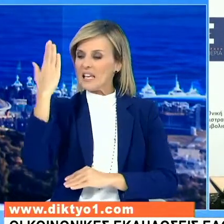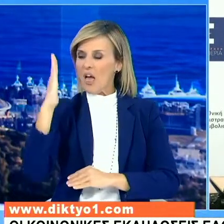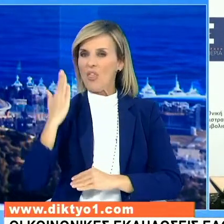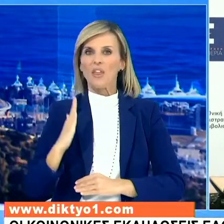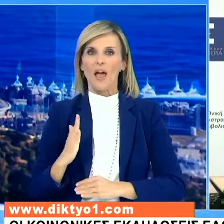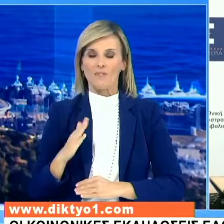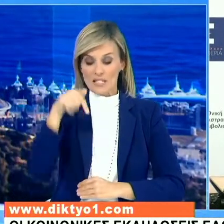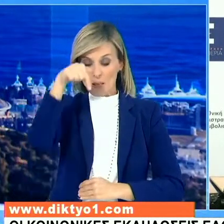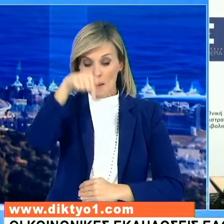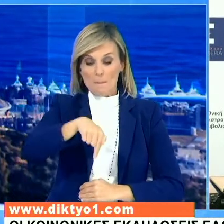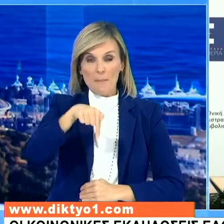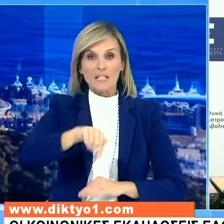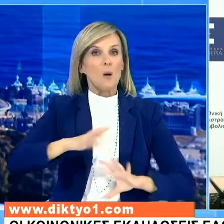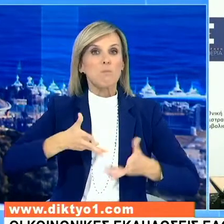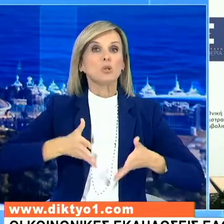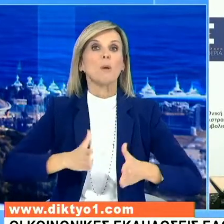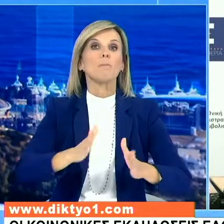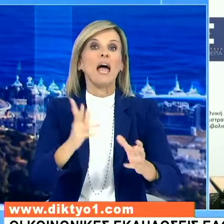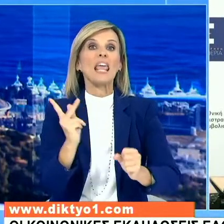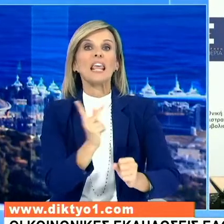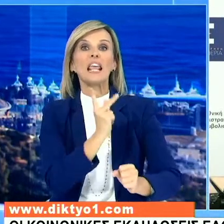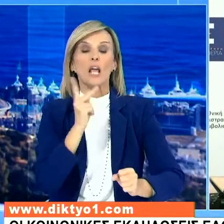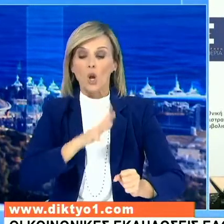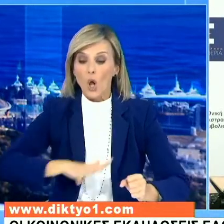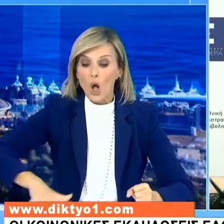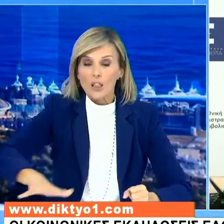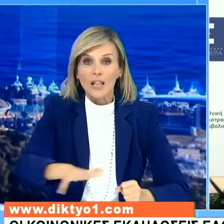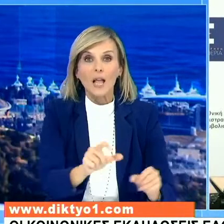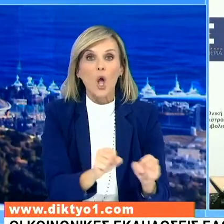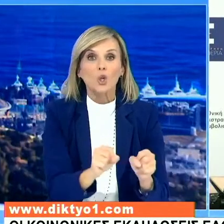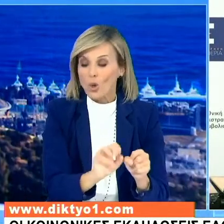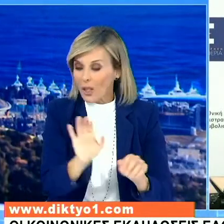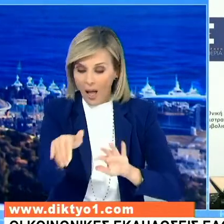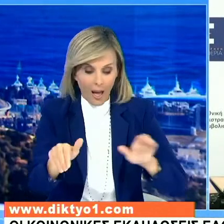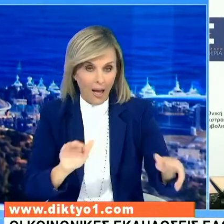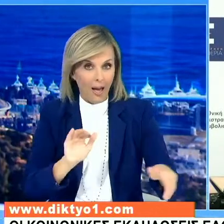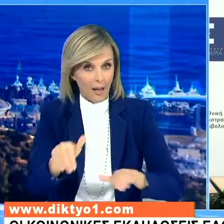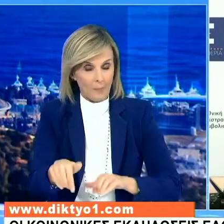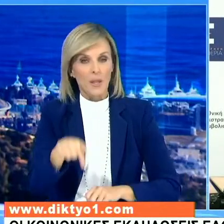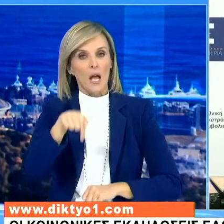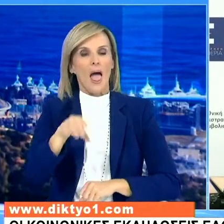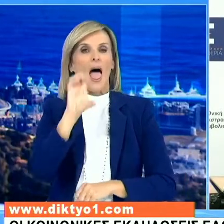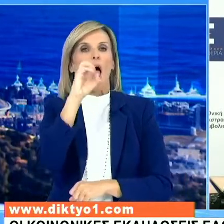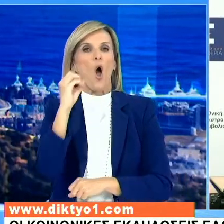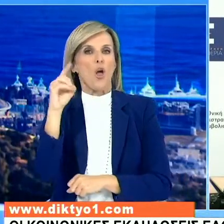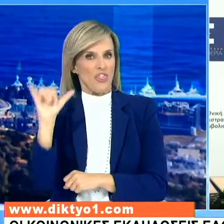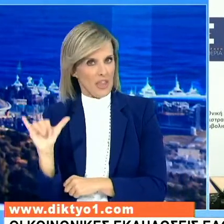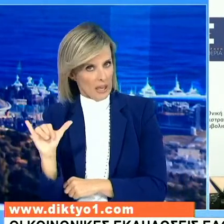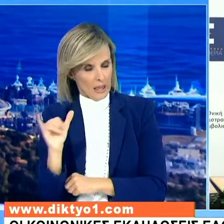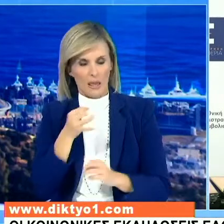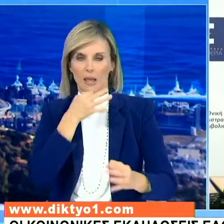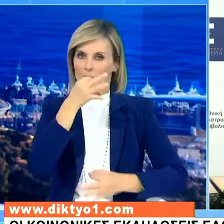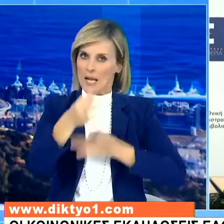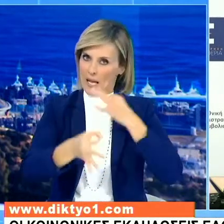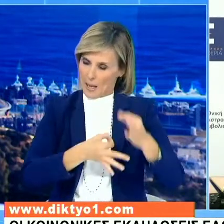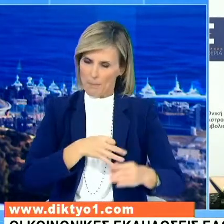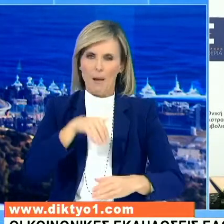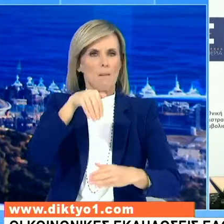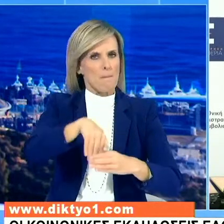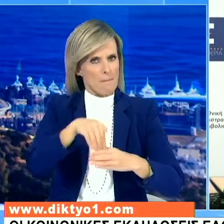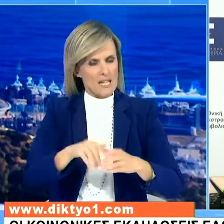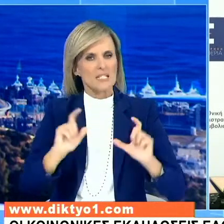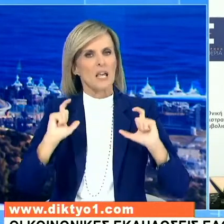σημαντικά στην αποτύπωση της πορείας της πανδημίας. Σύμφωνα με τα δεδομένα ιχνηλάτησης του ΕΟΔΗ, επικρατεί ενδοικογενειακή